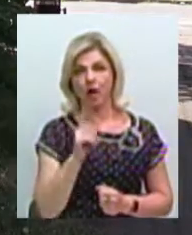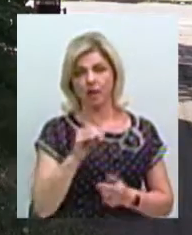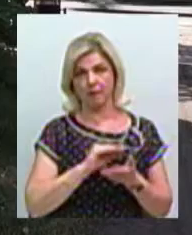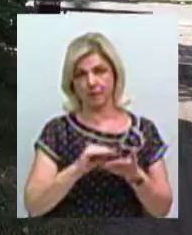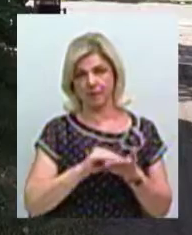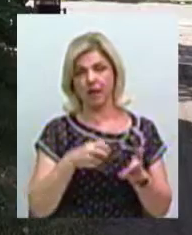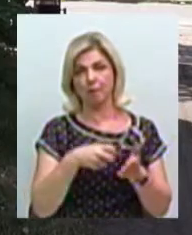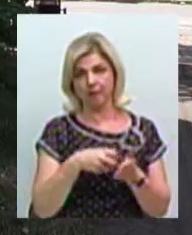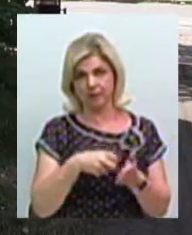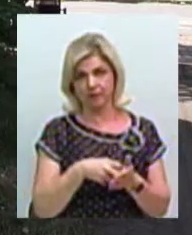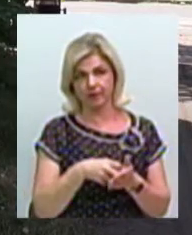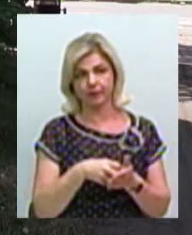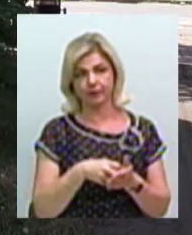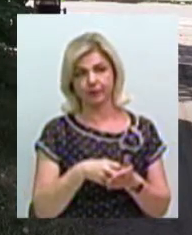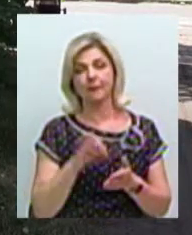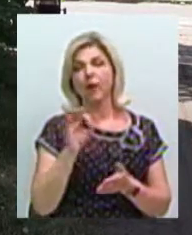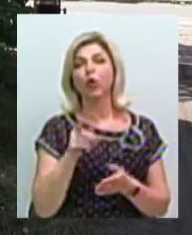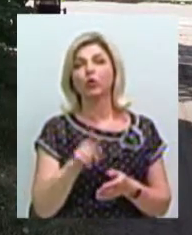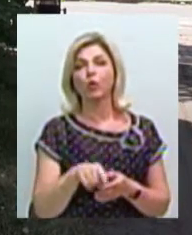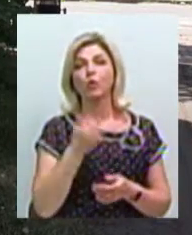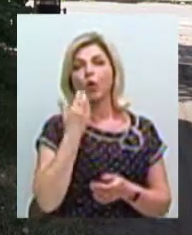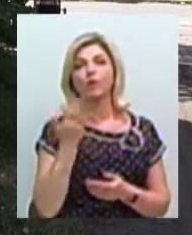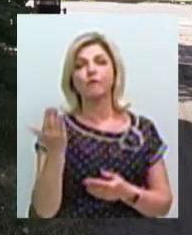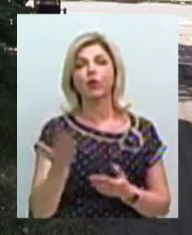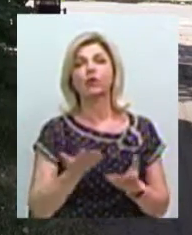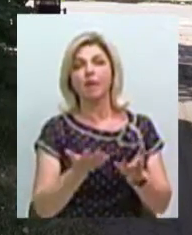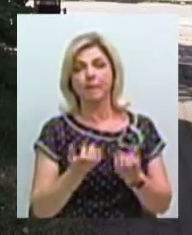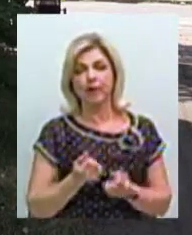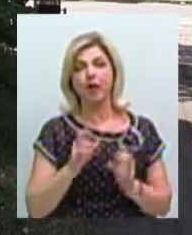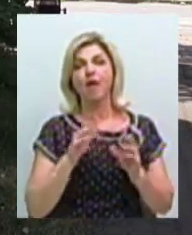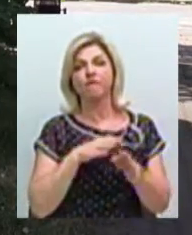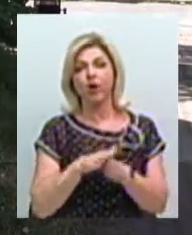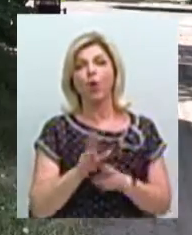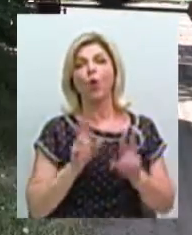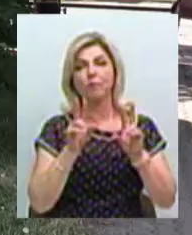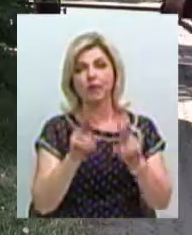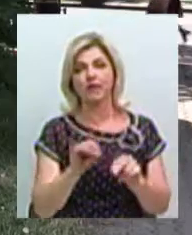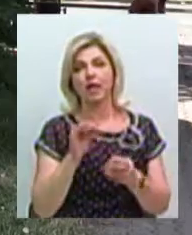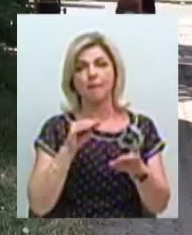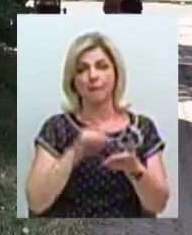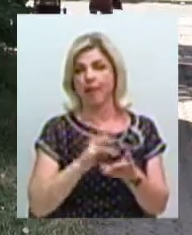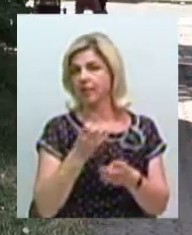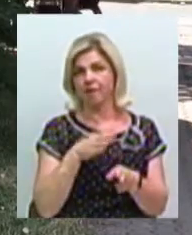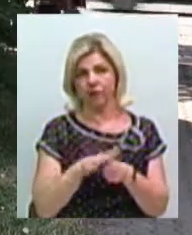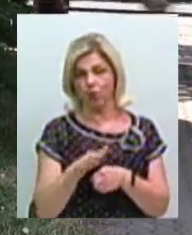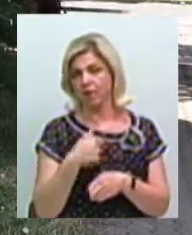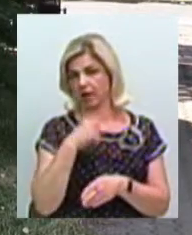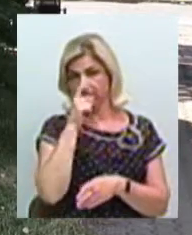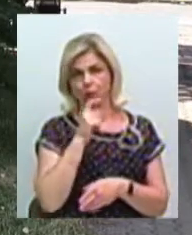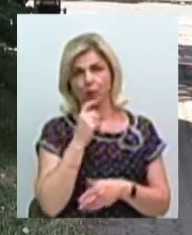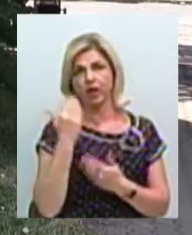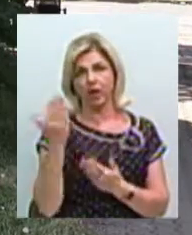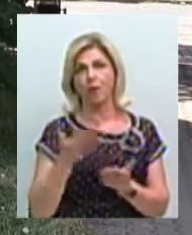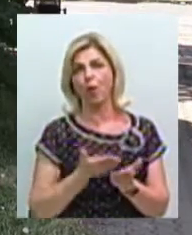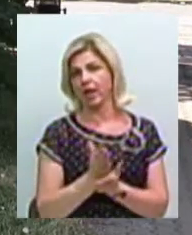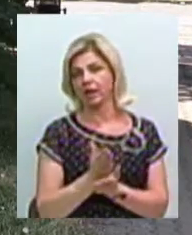Я кілька разів писав їм листи про те, коли вони беруть виконані мої обіцянки і ставлять невиконаними. Мені не зрозуміла їхня